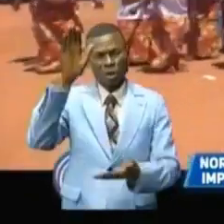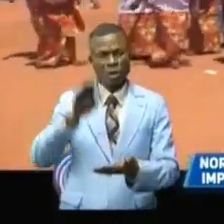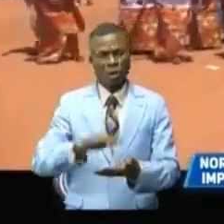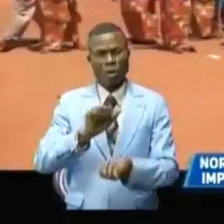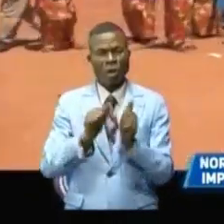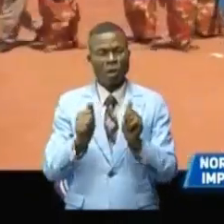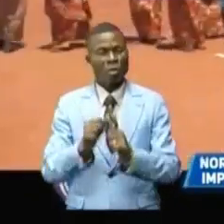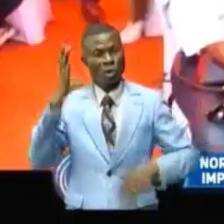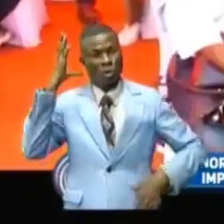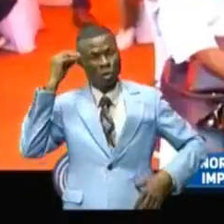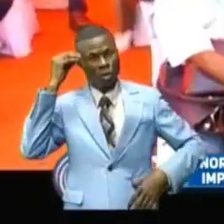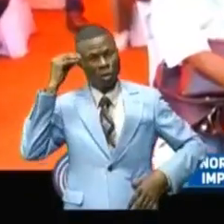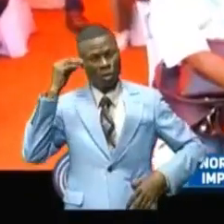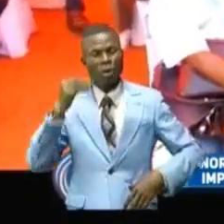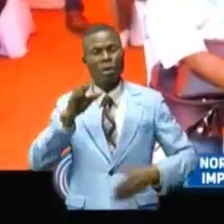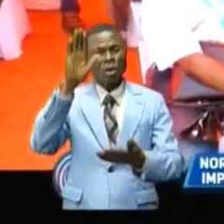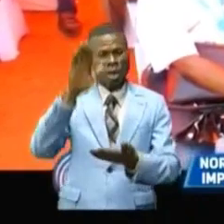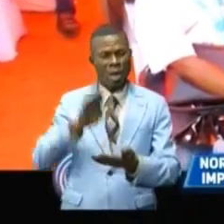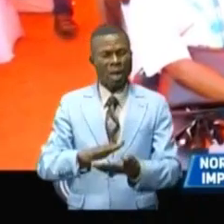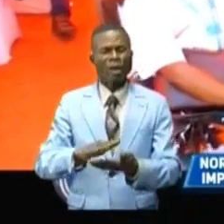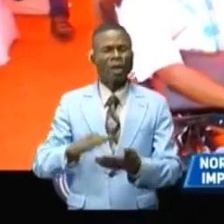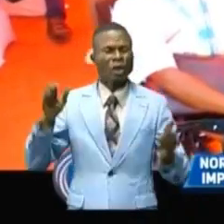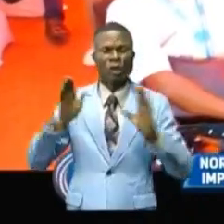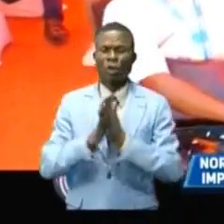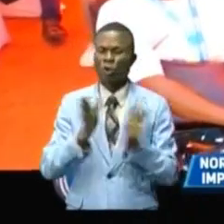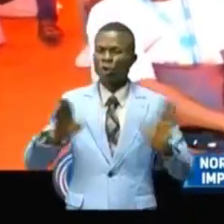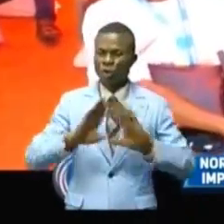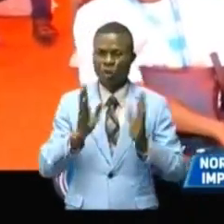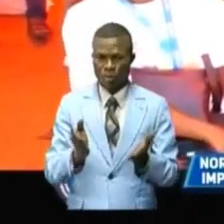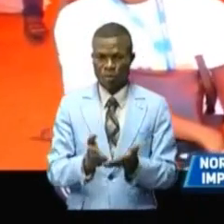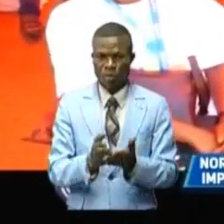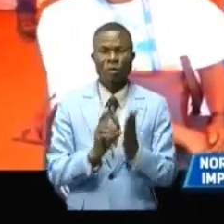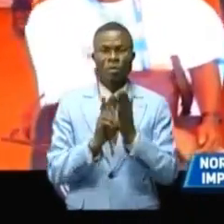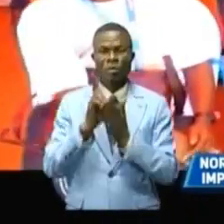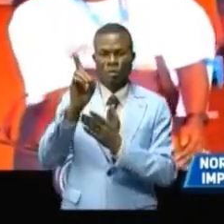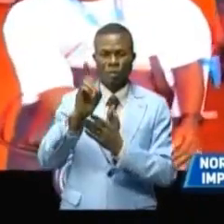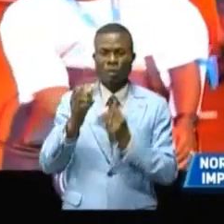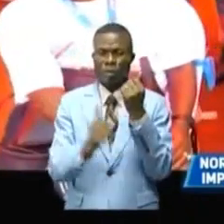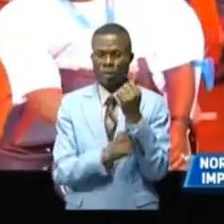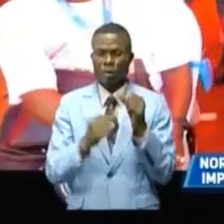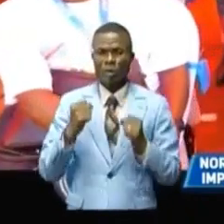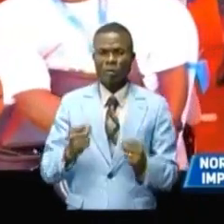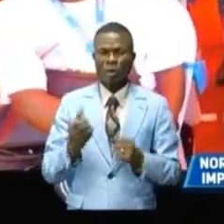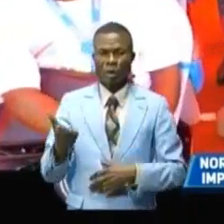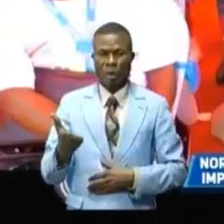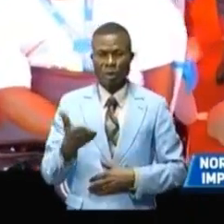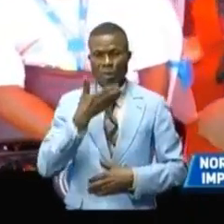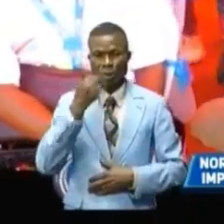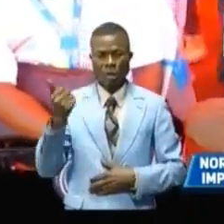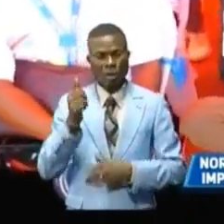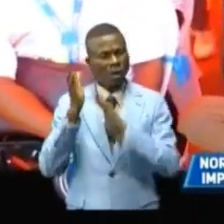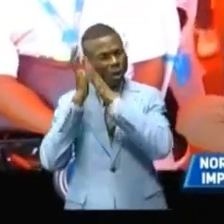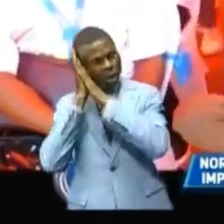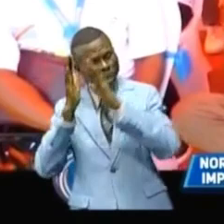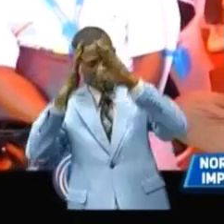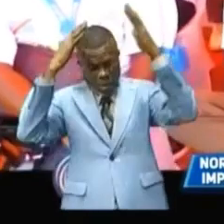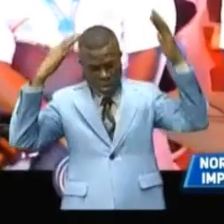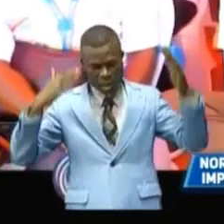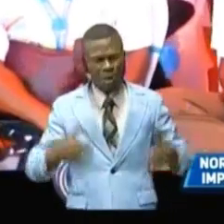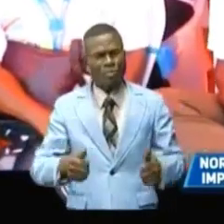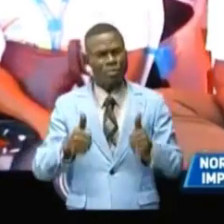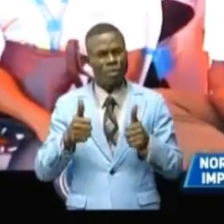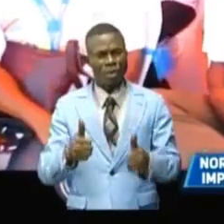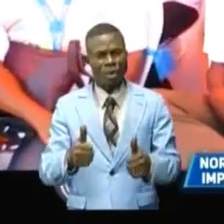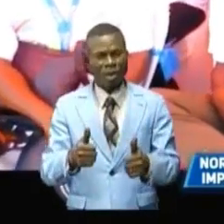cas de paludisme jusqu'à l'élimination totale, garantie du développement humain durable, car dormir sous la moustiquaire